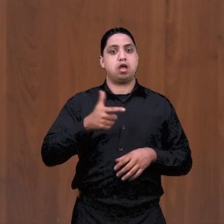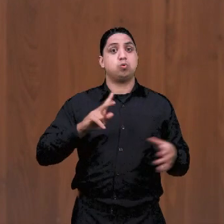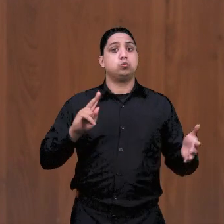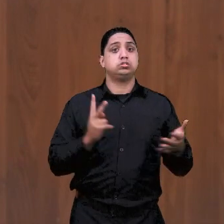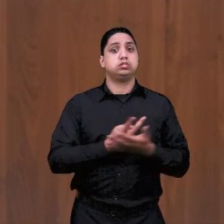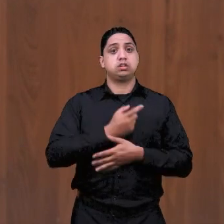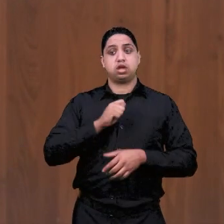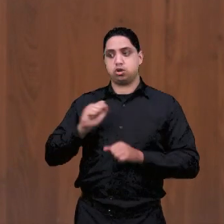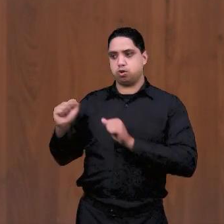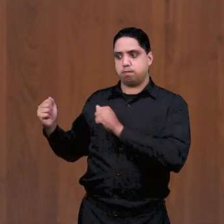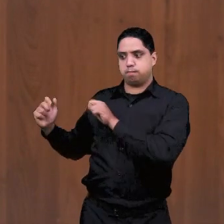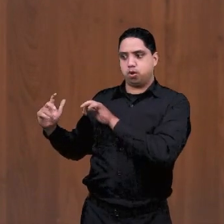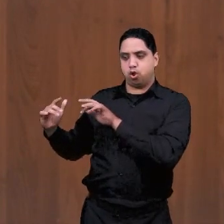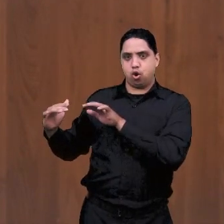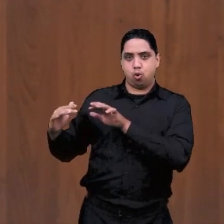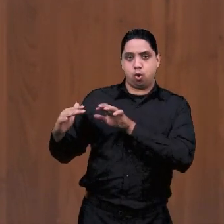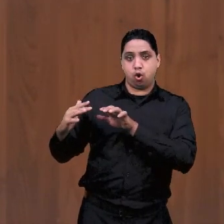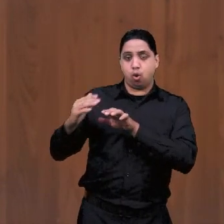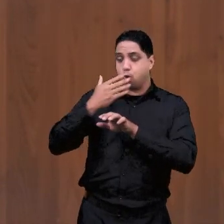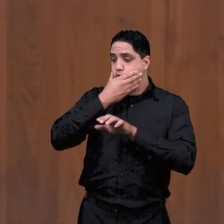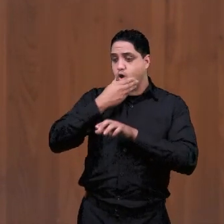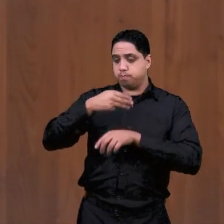avait donc des marchands